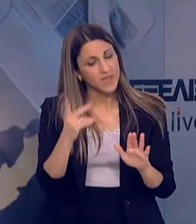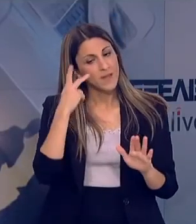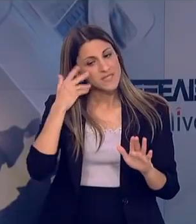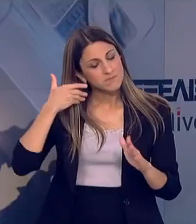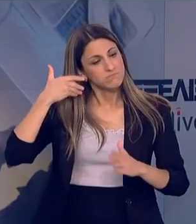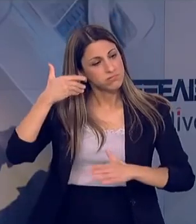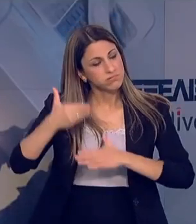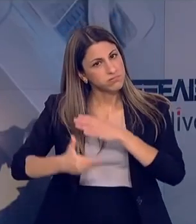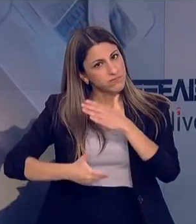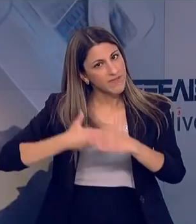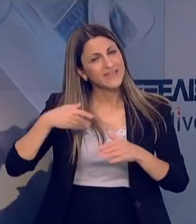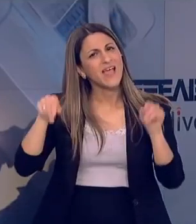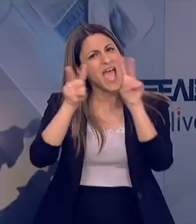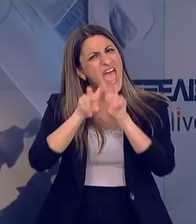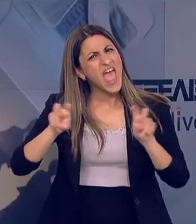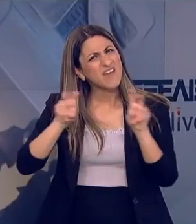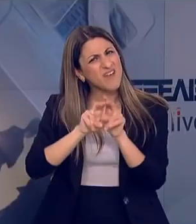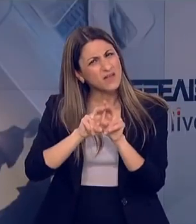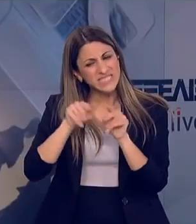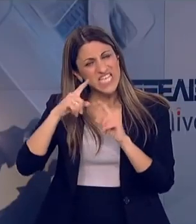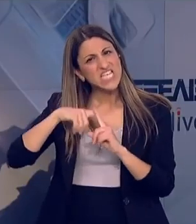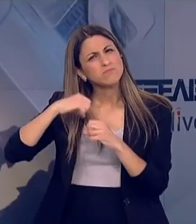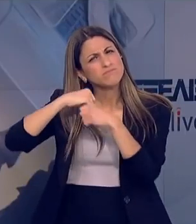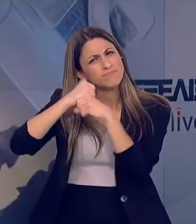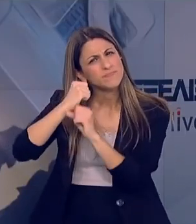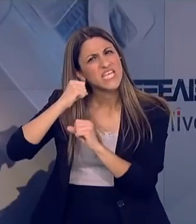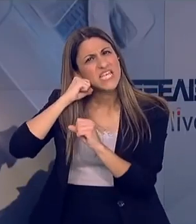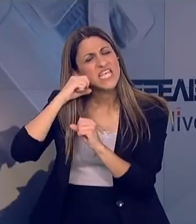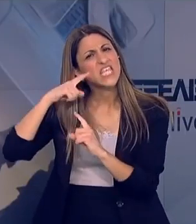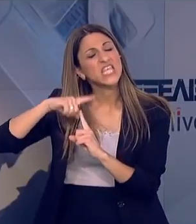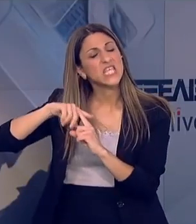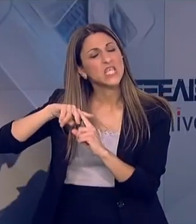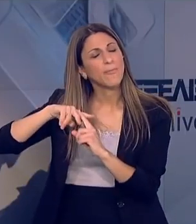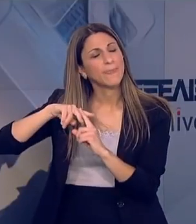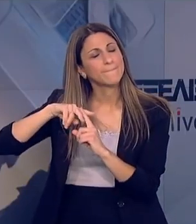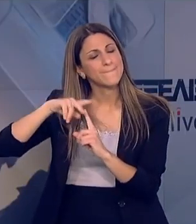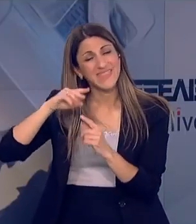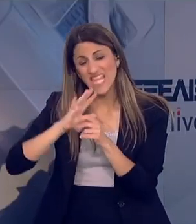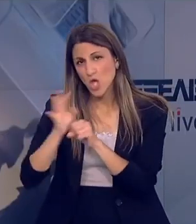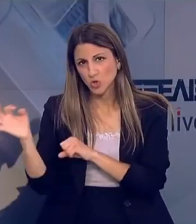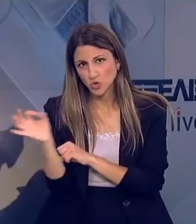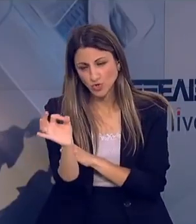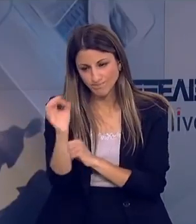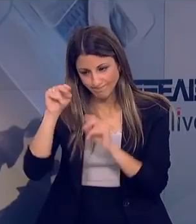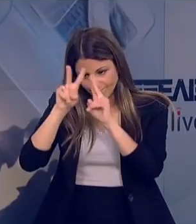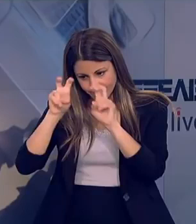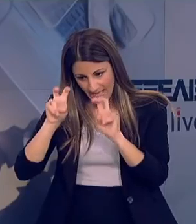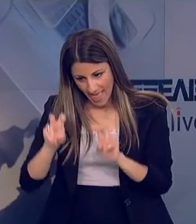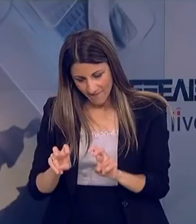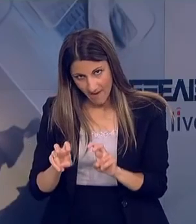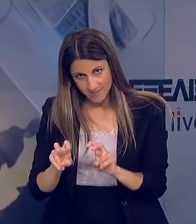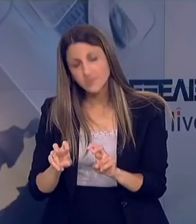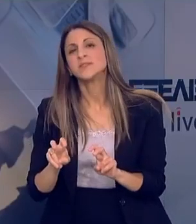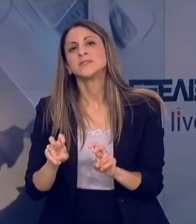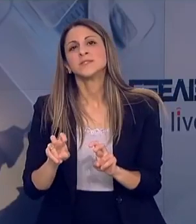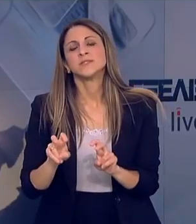από γενετικές αναλύσεις του ιού ότι ο ιός δεν χρειάζεται ασθενείς μηδέν. Και στις περισσότερες χώρες οι